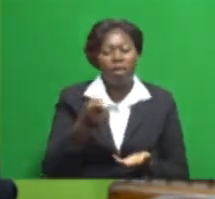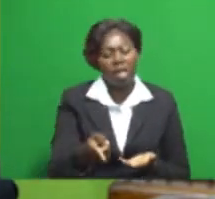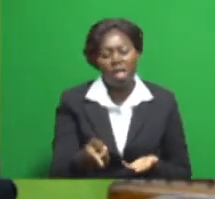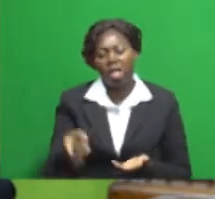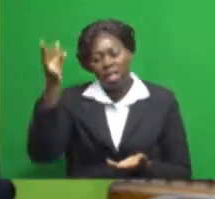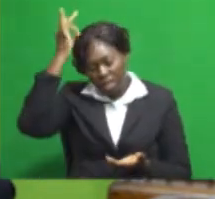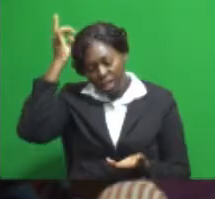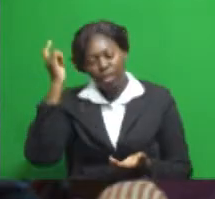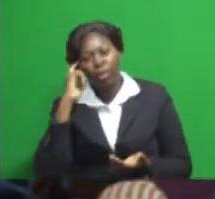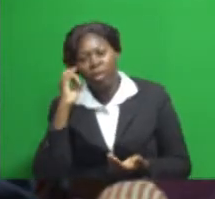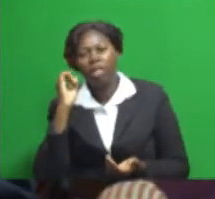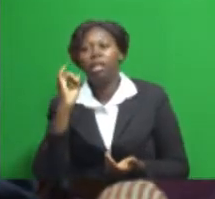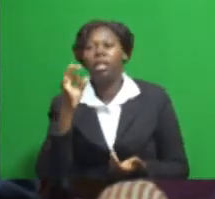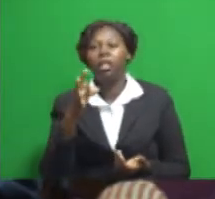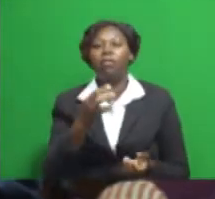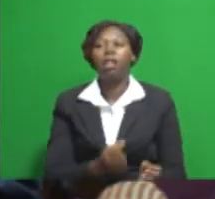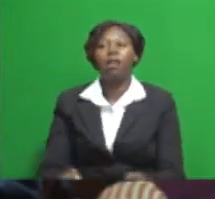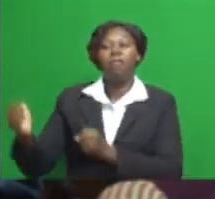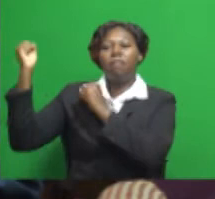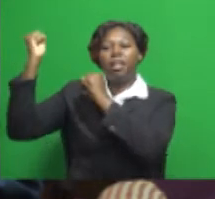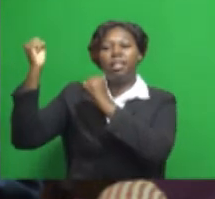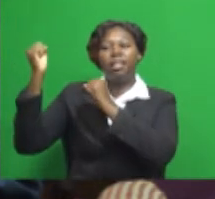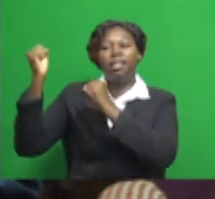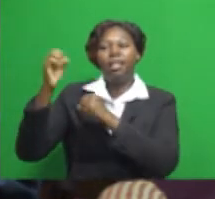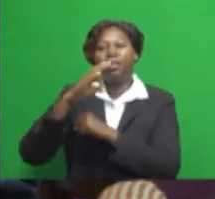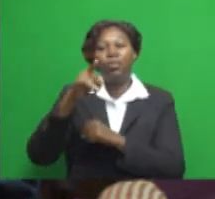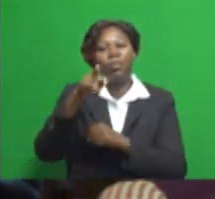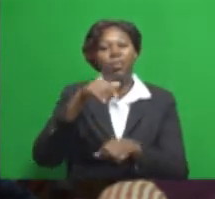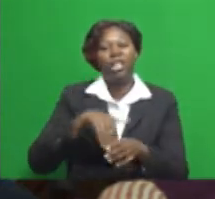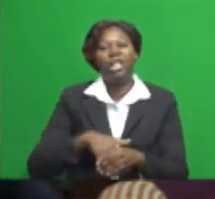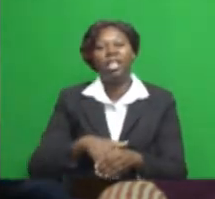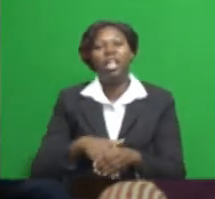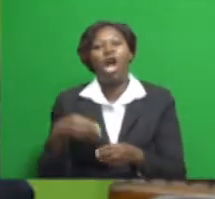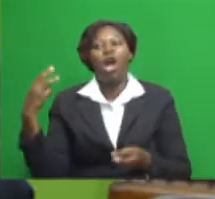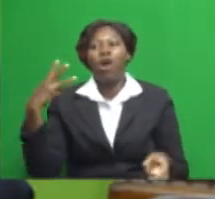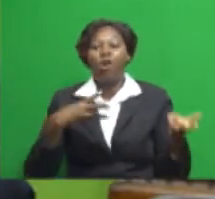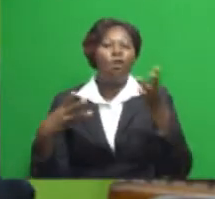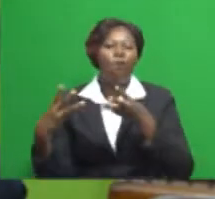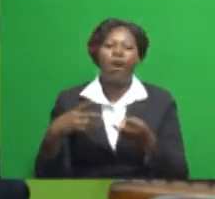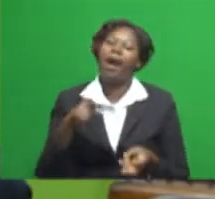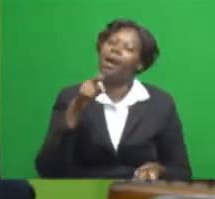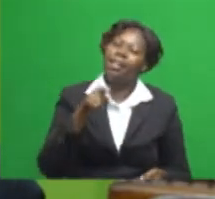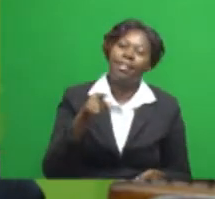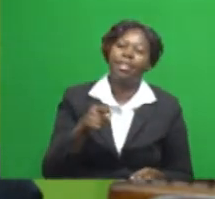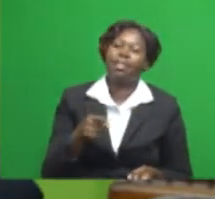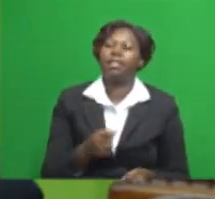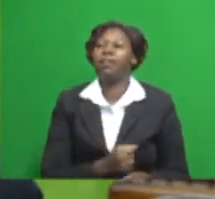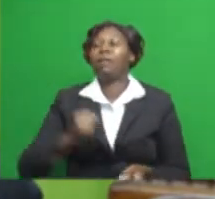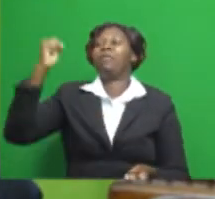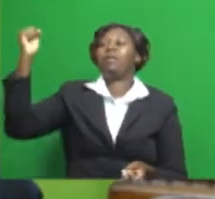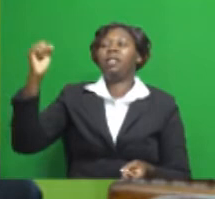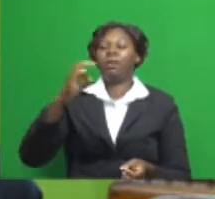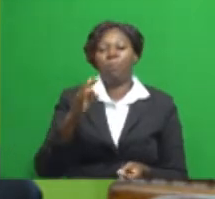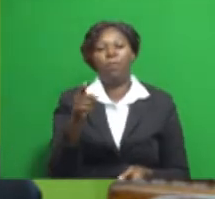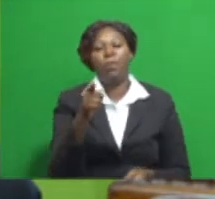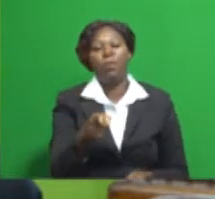naMwari wenyu akundwa saka pfungwa iyi ndoda kuti tikatasama madzimambo 2 pandoda kuti tibatsire pasa ndoda kuti